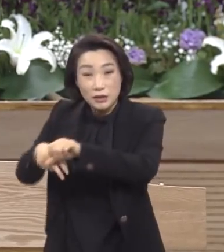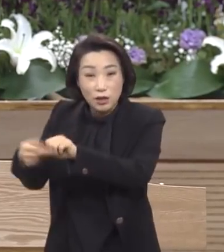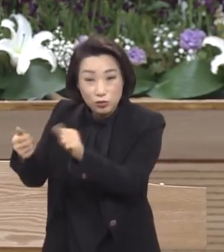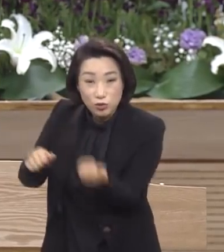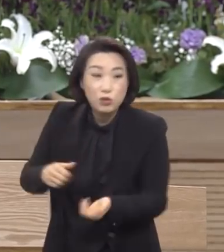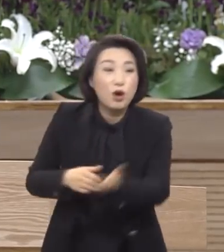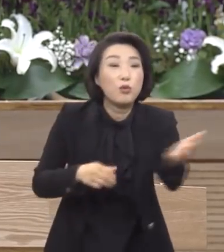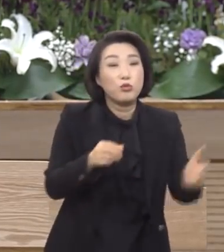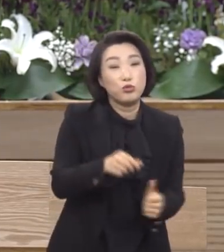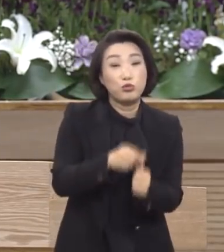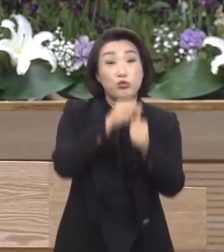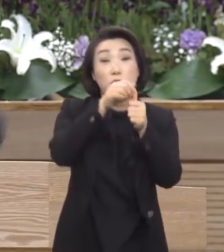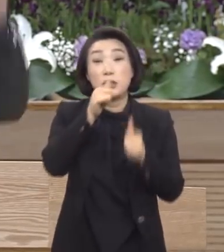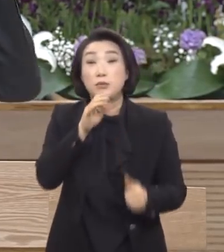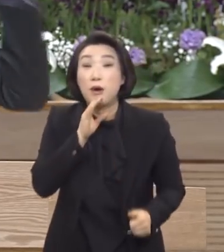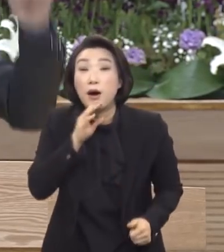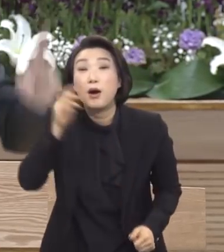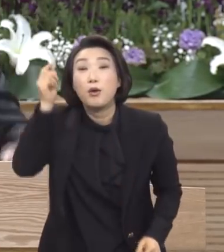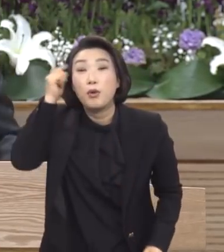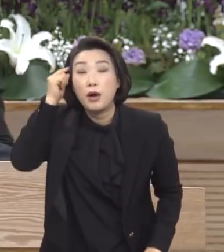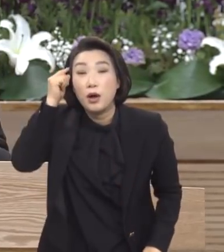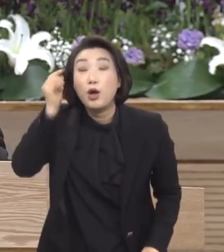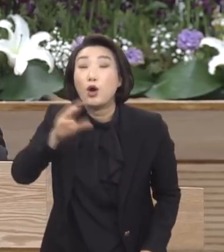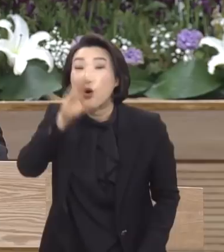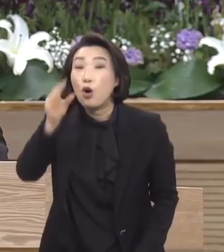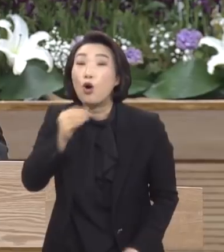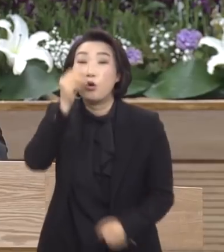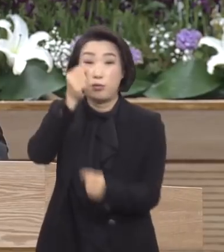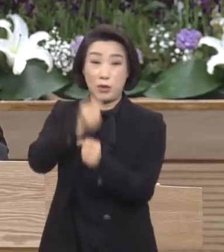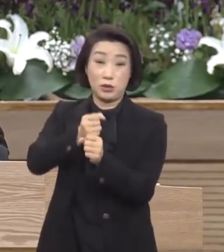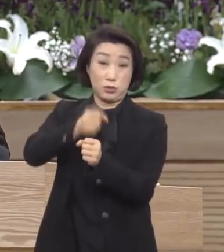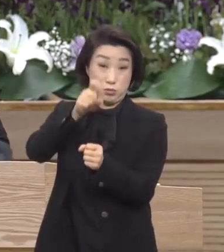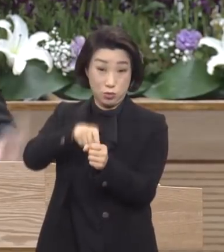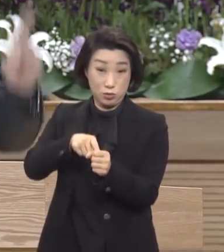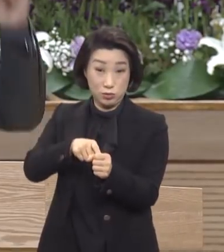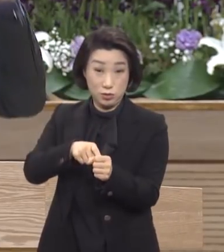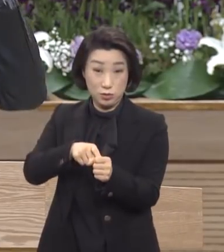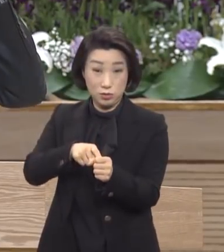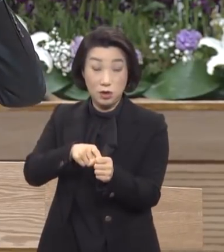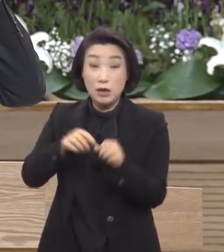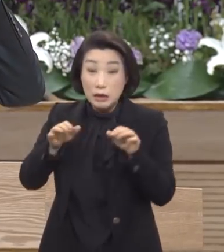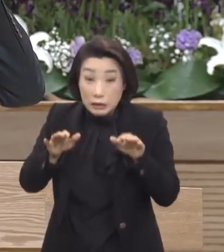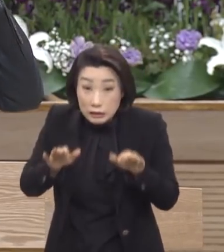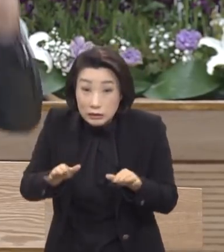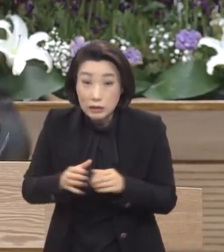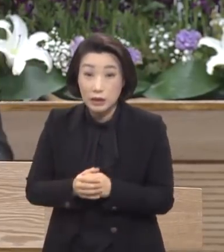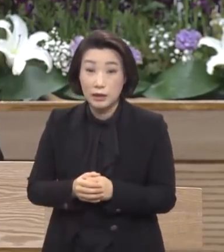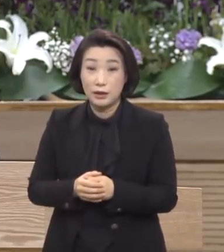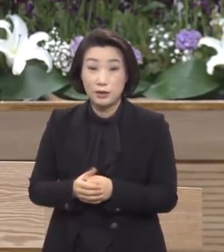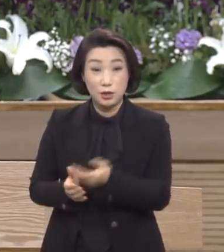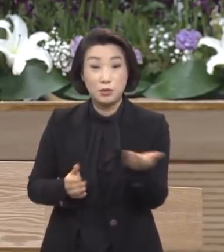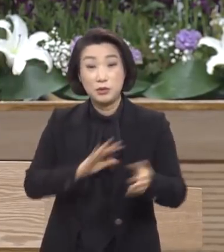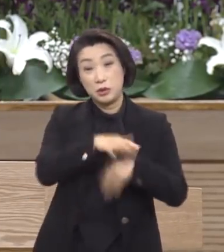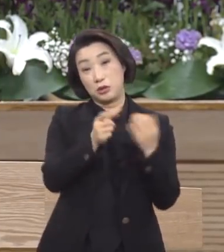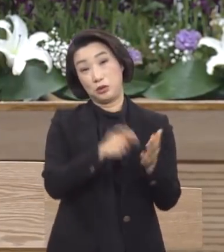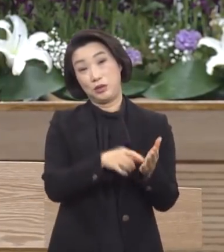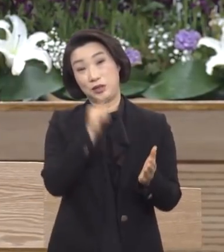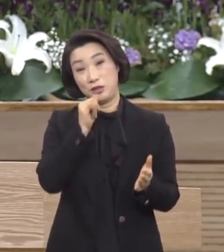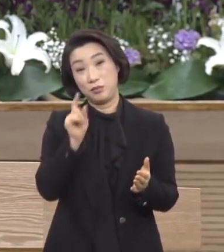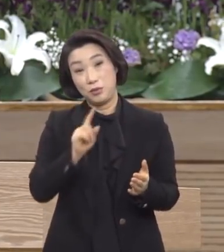살려놨다. 왜? 거룩하게 하려고. 그런데 여기 뭐라고 그러냐,